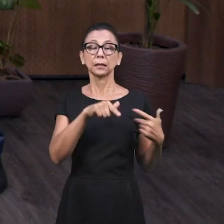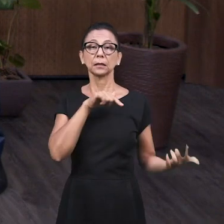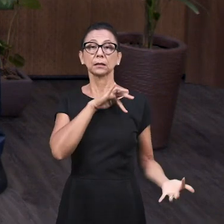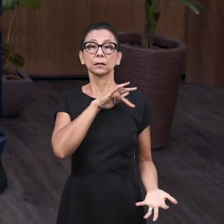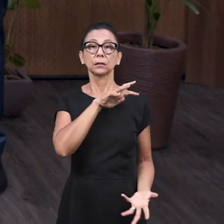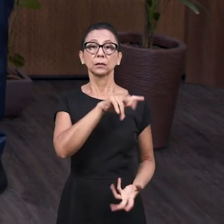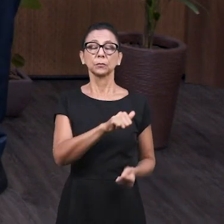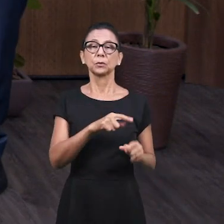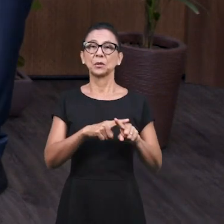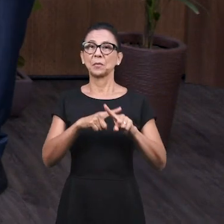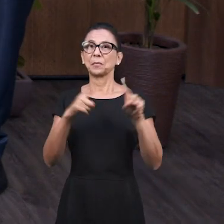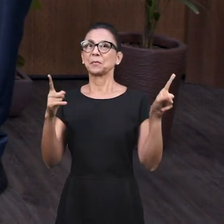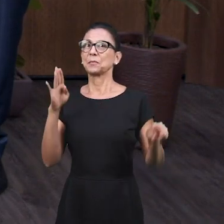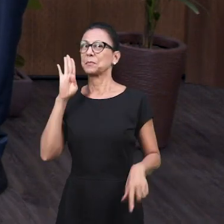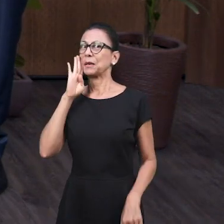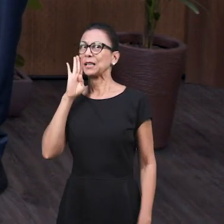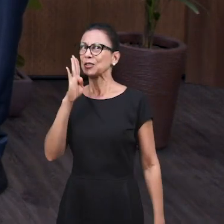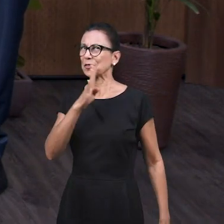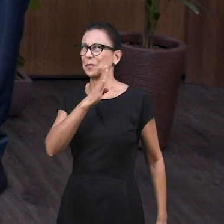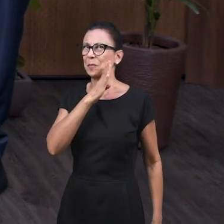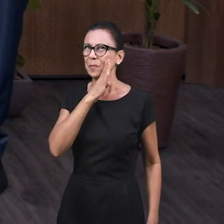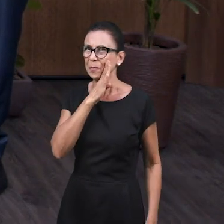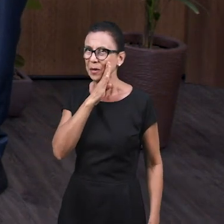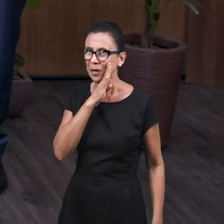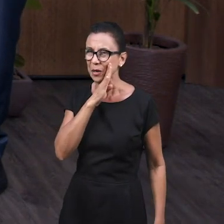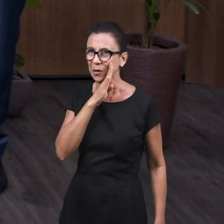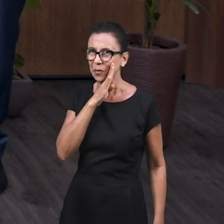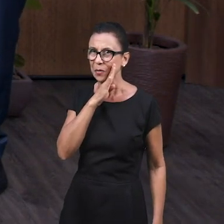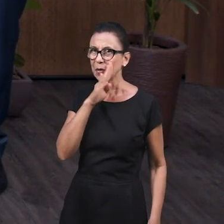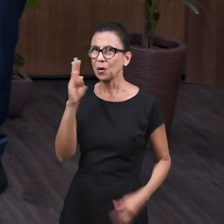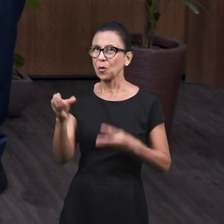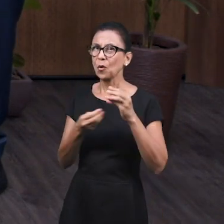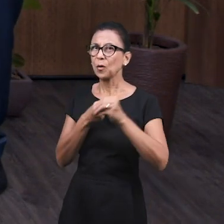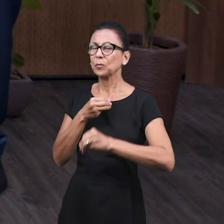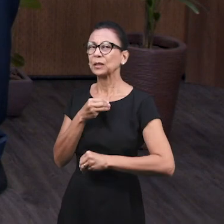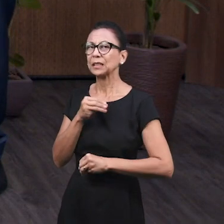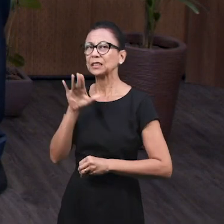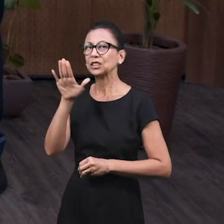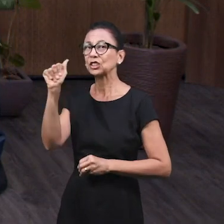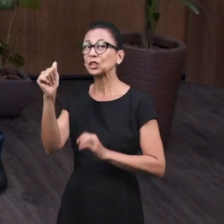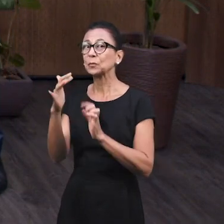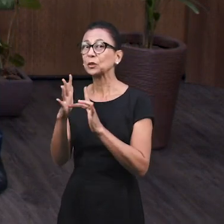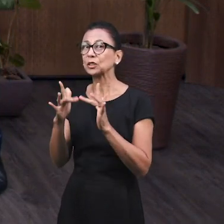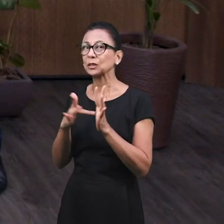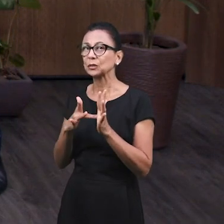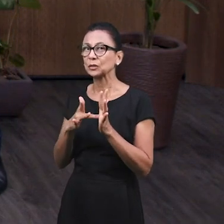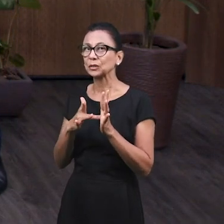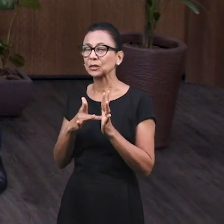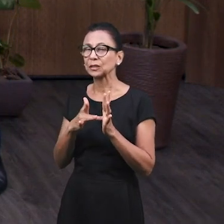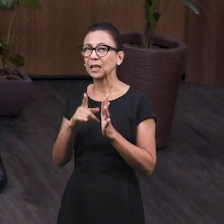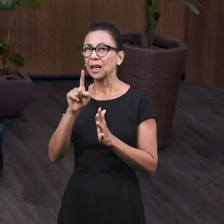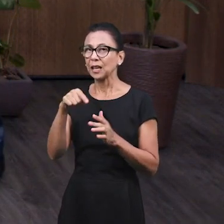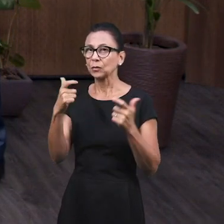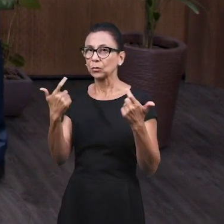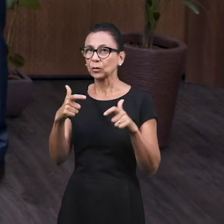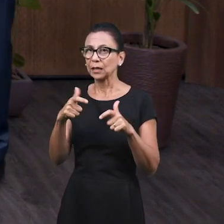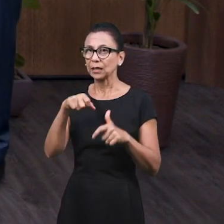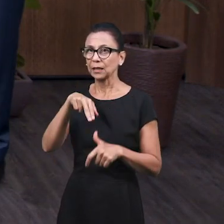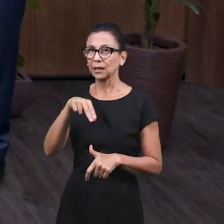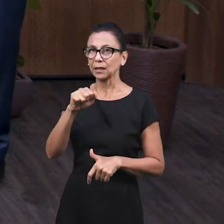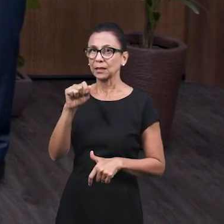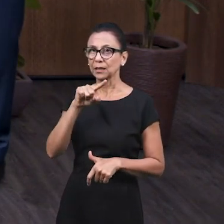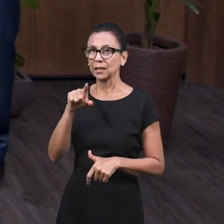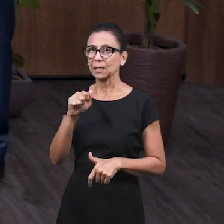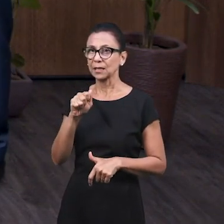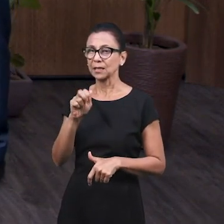Bartimée, il n'a pas appelé le Seigneur Jésus comme Jésus de Nazareth. Non. Bartimée, il a